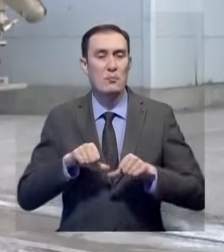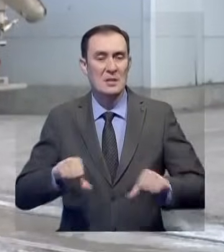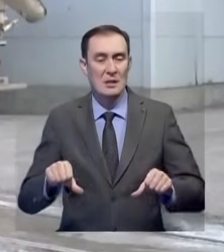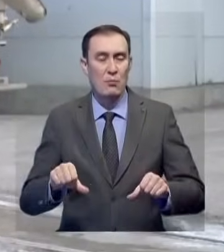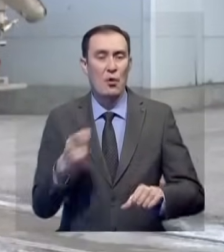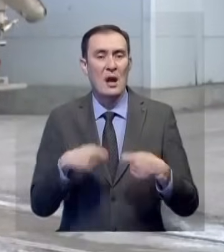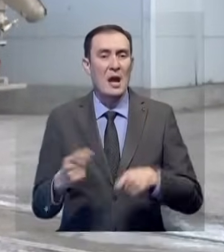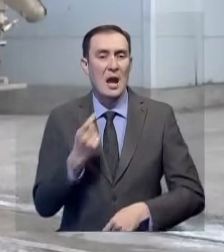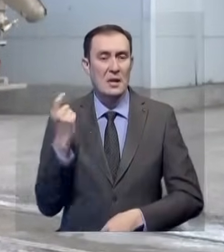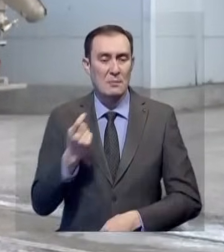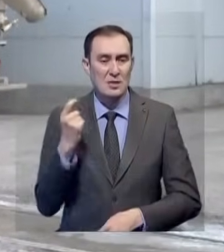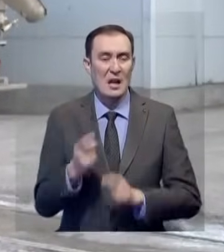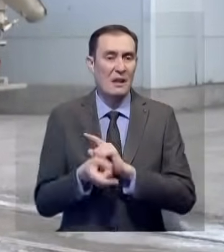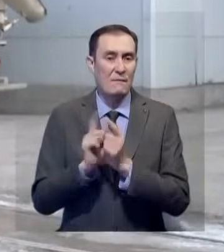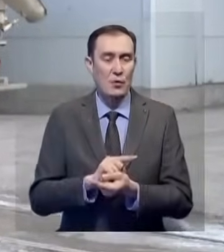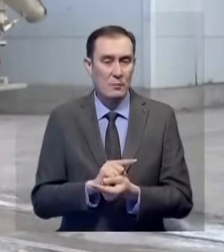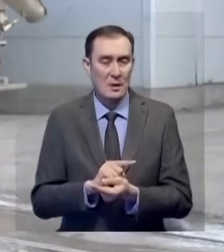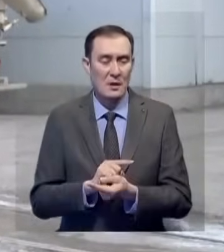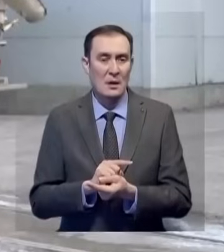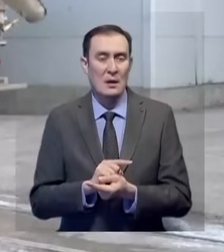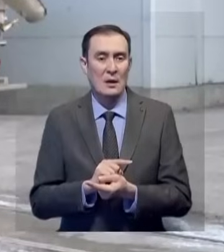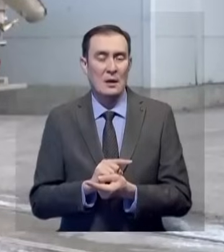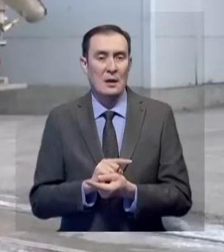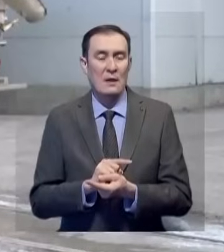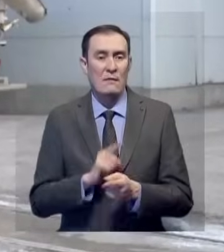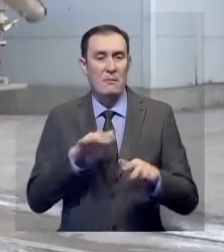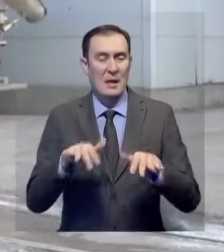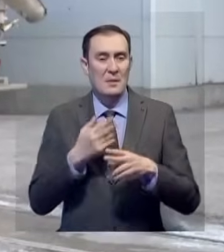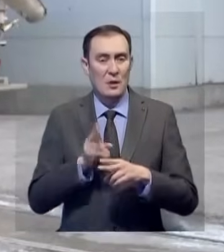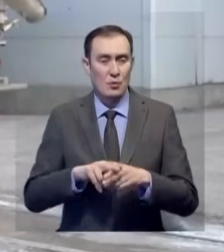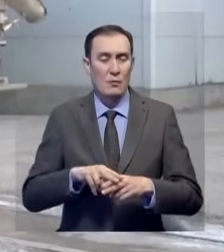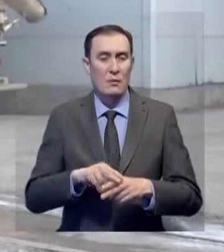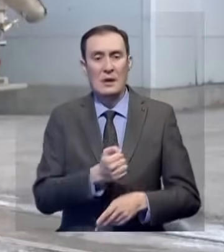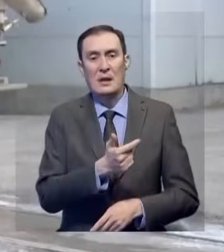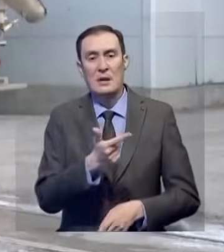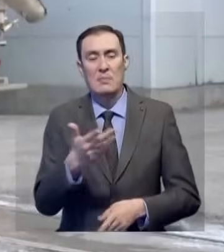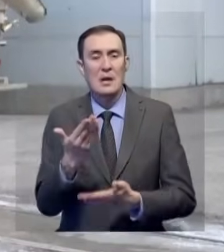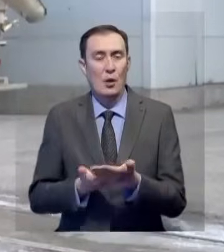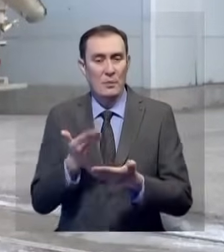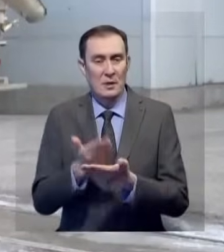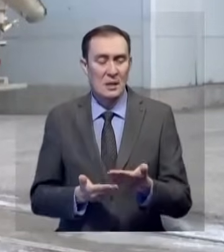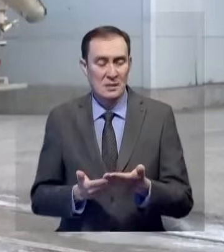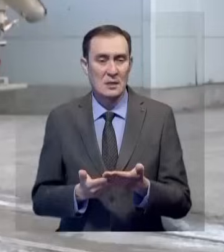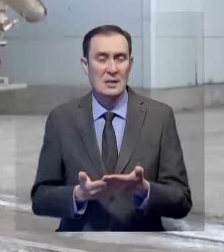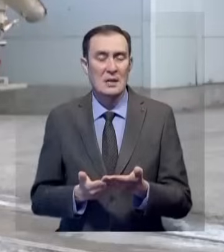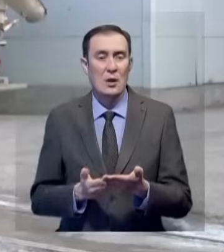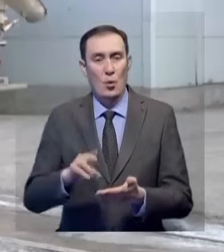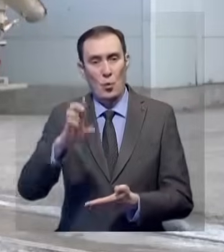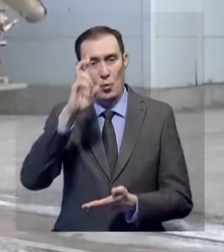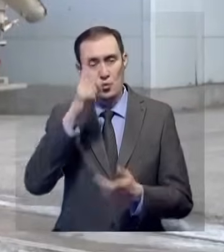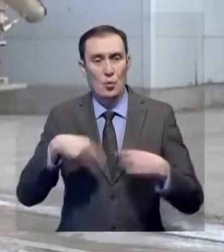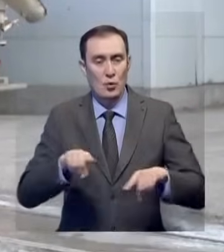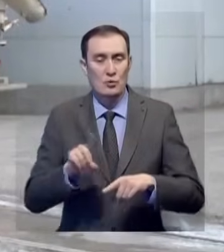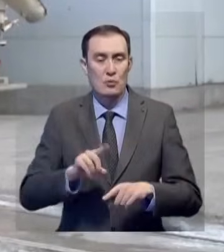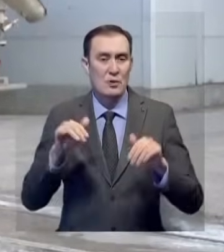по экономической реформе и региональному развитию в Мажилисе парламента, который выдал целый ряд рекомендаций уполномоченным органам по разрешению